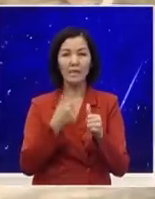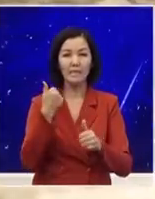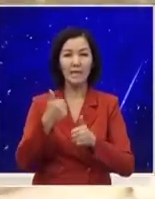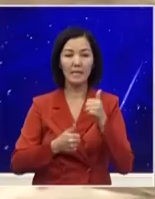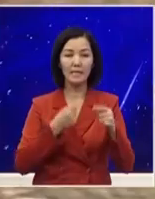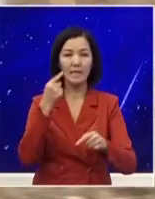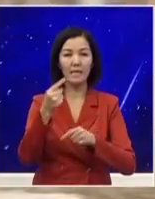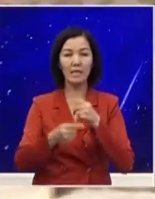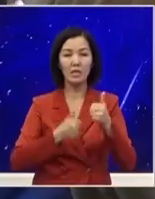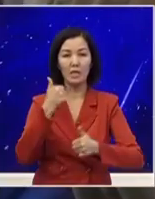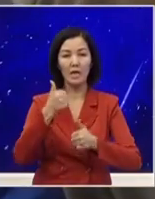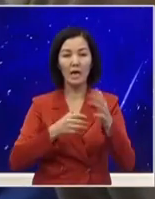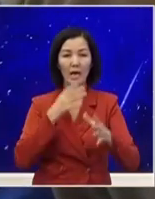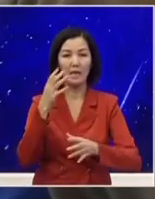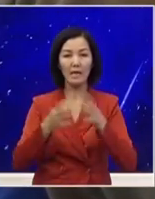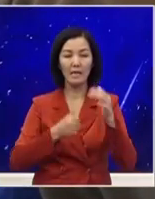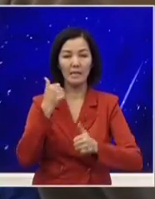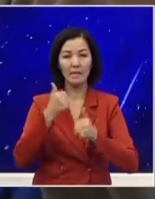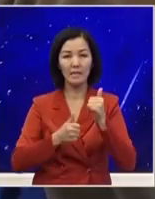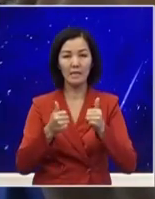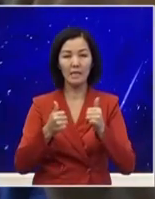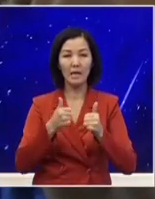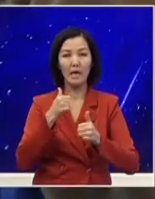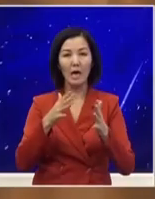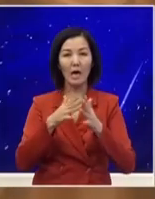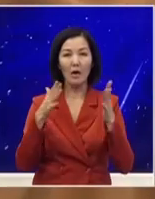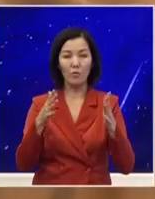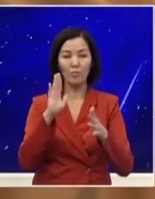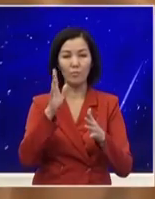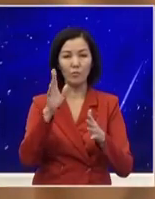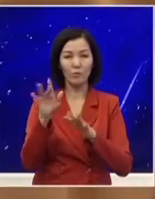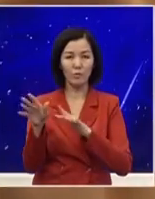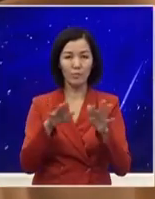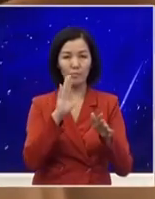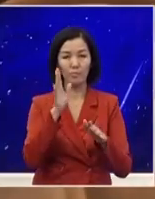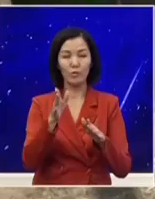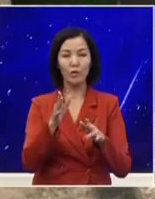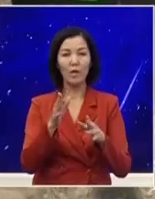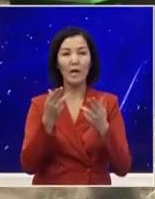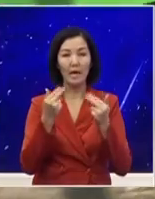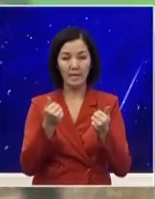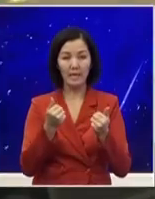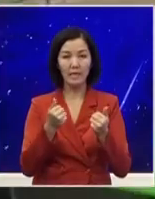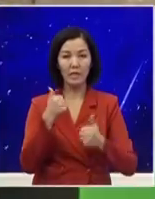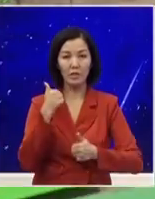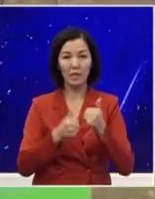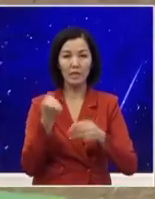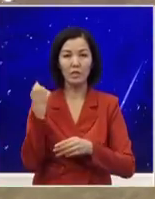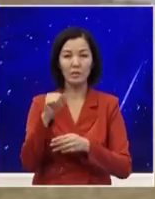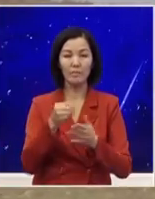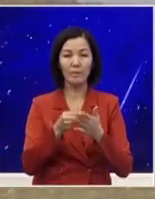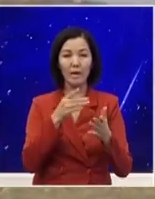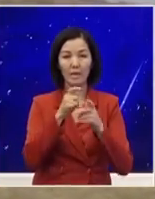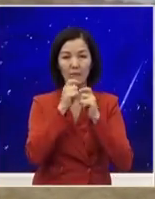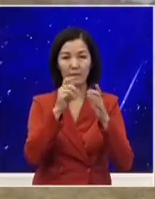жылы халықаралық деңгейге көтеріп, байқаудың ауқымын арттырамыз дейді шара ұйымдастырушылары. Әрине, жарыс жеңімпаздары бағалы